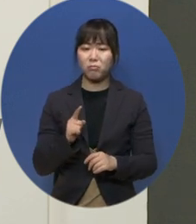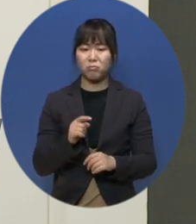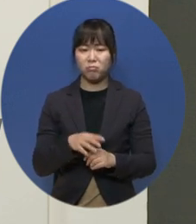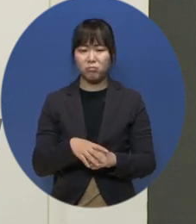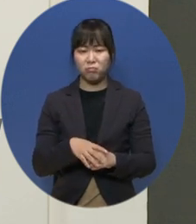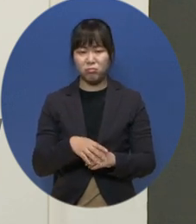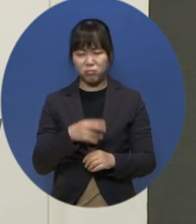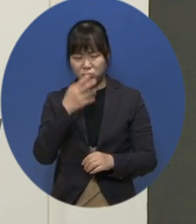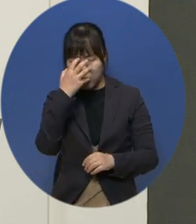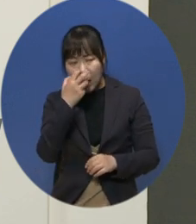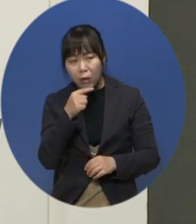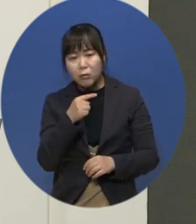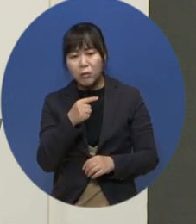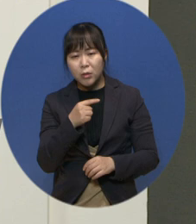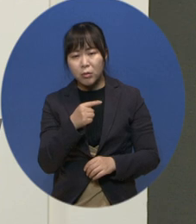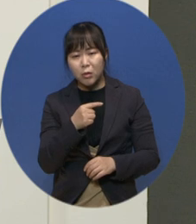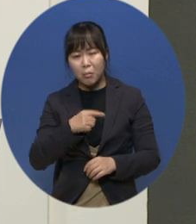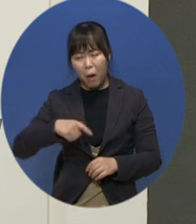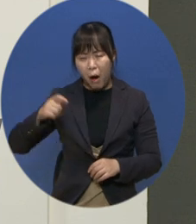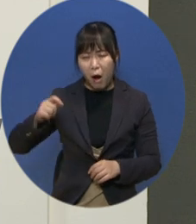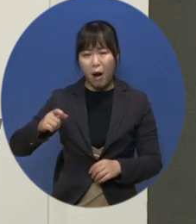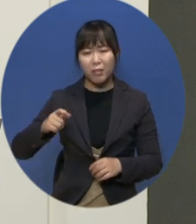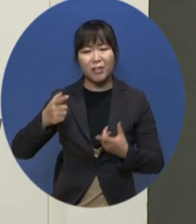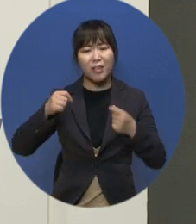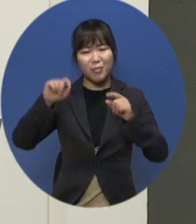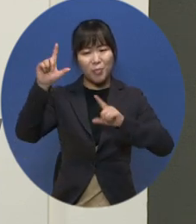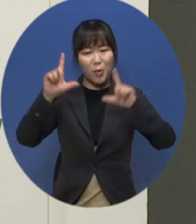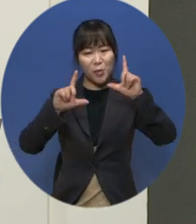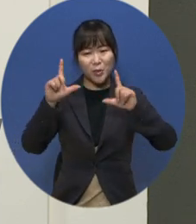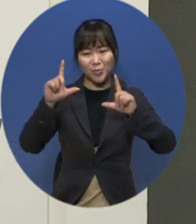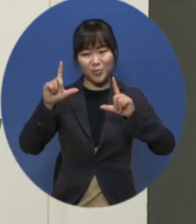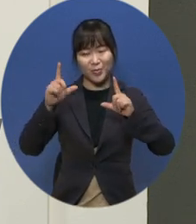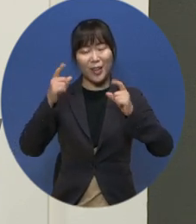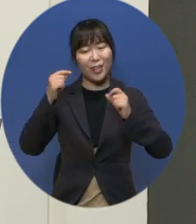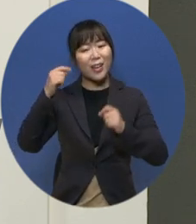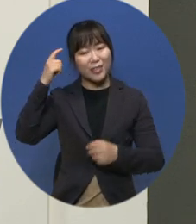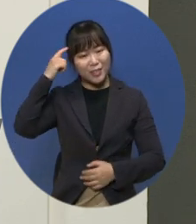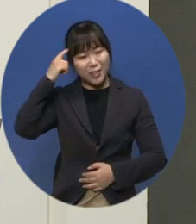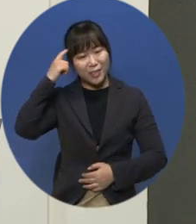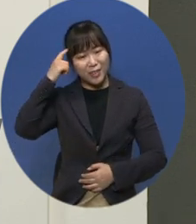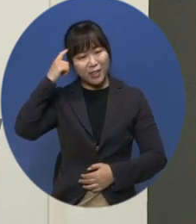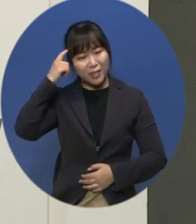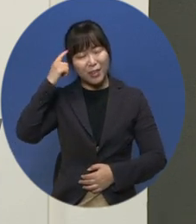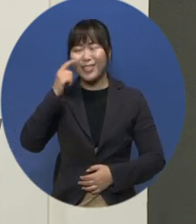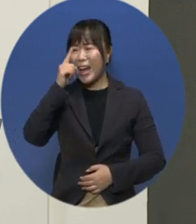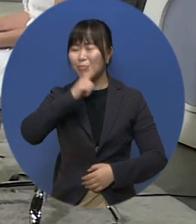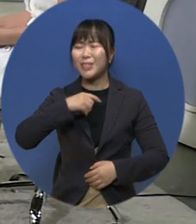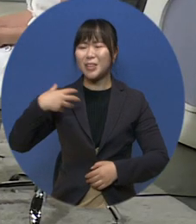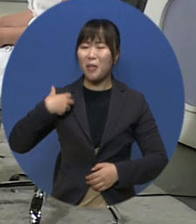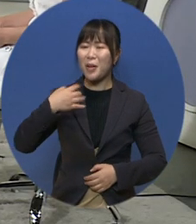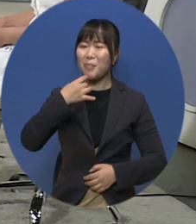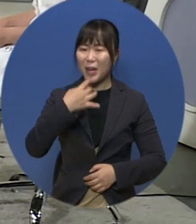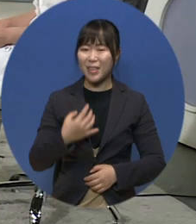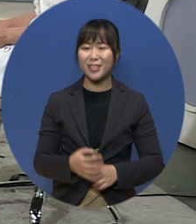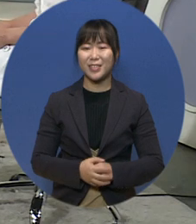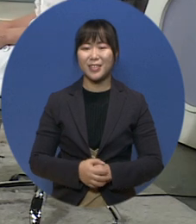험상궂고 또는 와일드하고 막 이런 모습으로 인식을 했거든. 예? 악역만 했죠, 악역은?